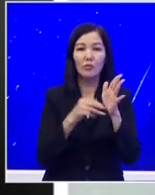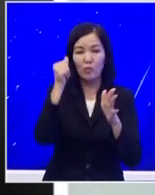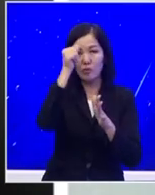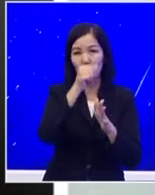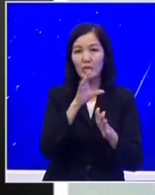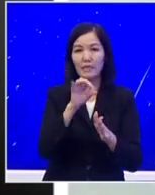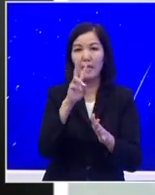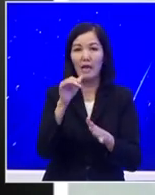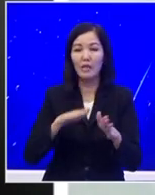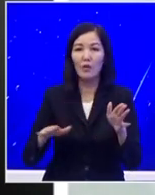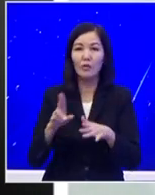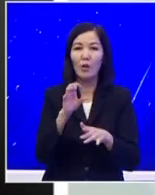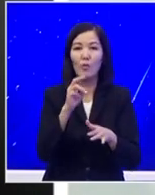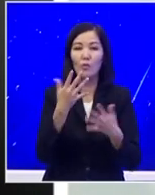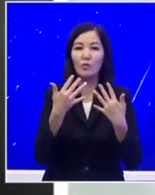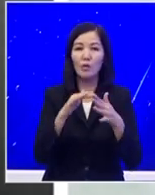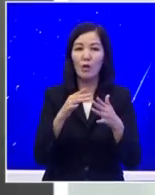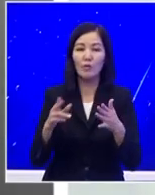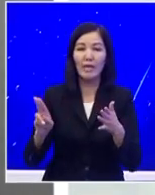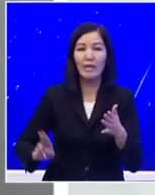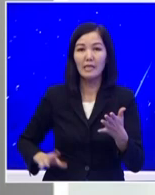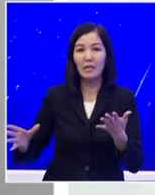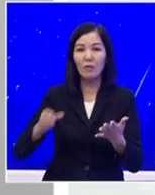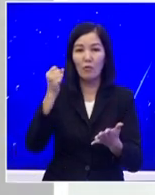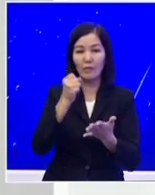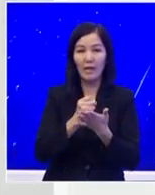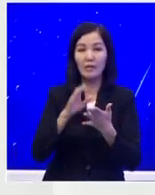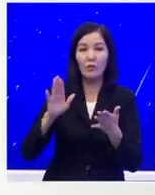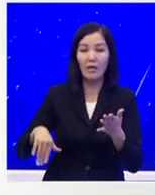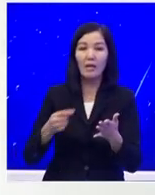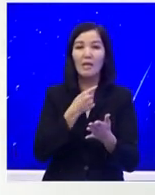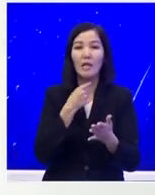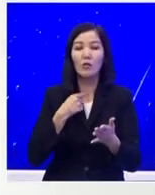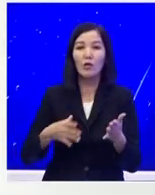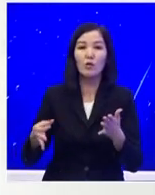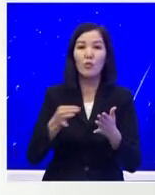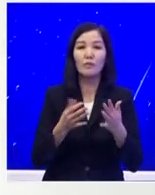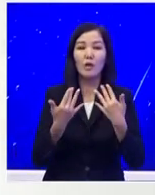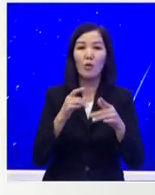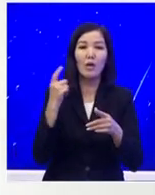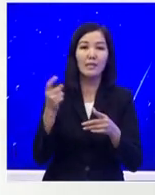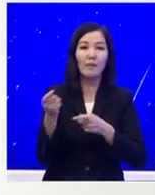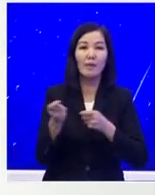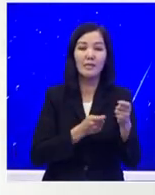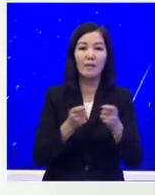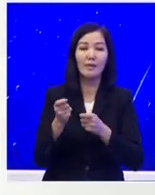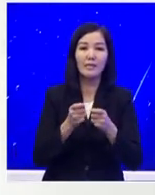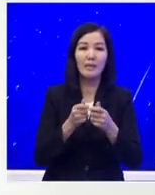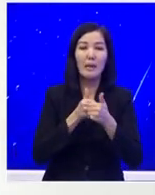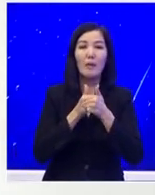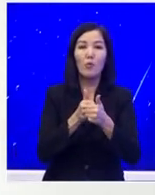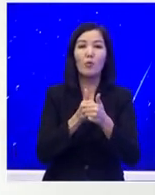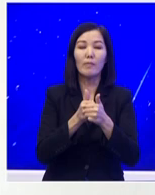ауданындағы Көгөзек совхозына директор болып тағайындалады. Артынша Талдықорған облыстық ауыл шаруашылық басқармасы